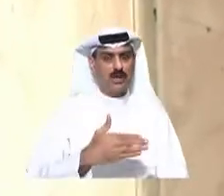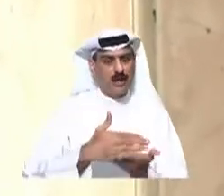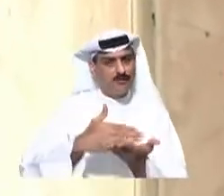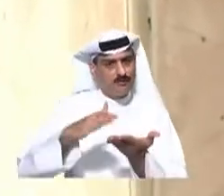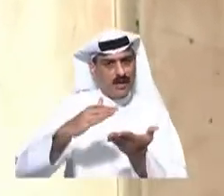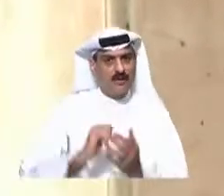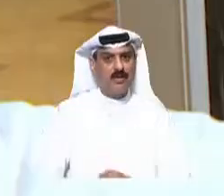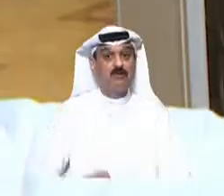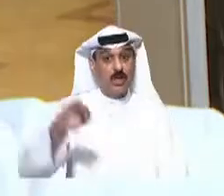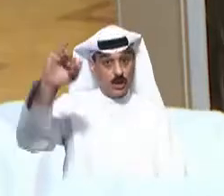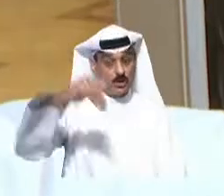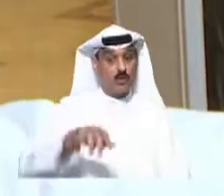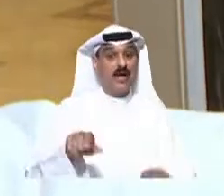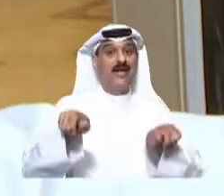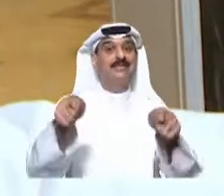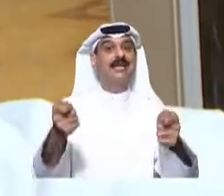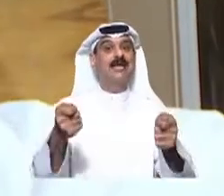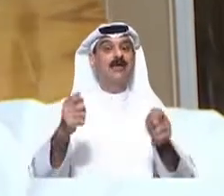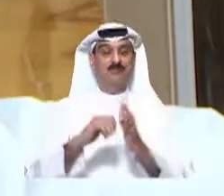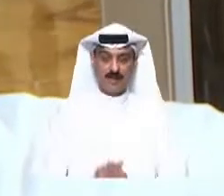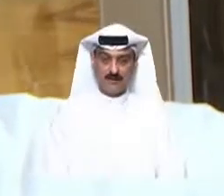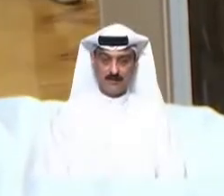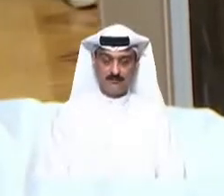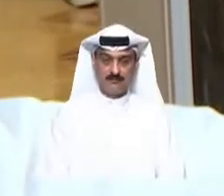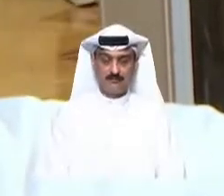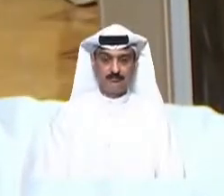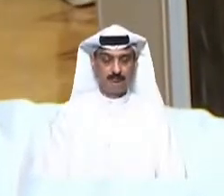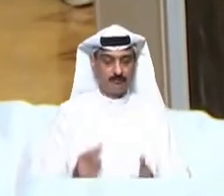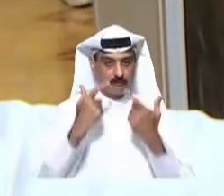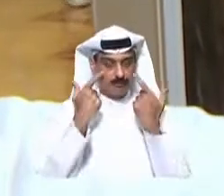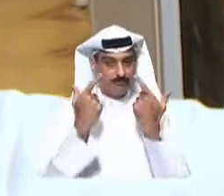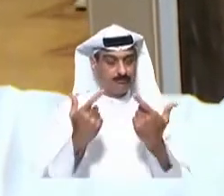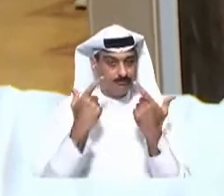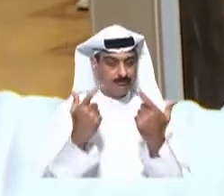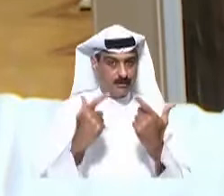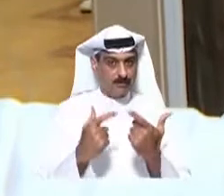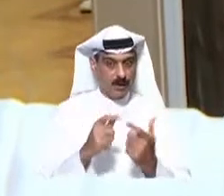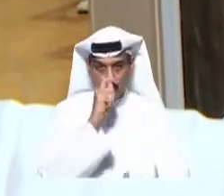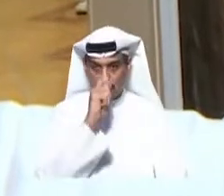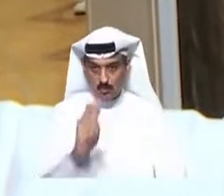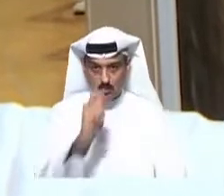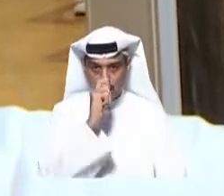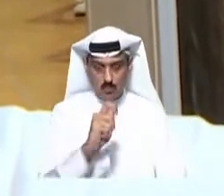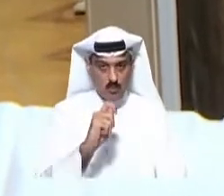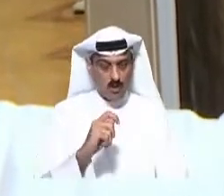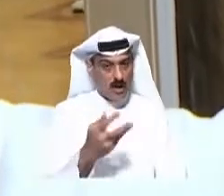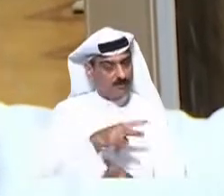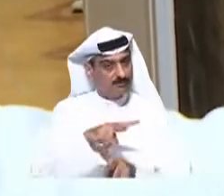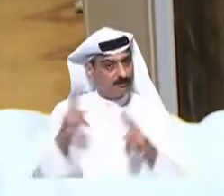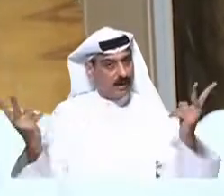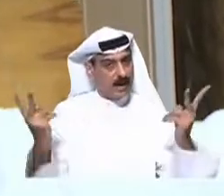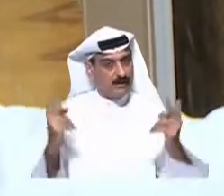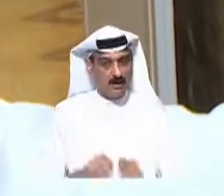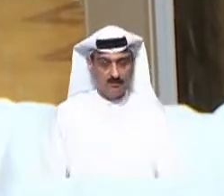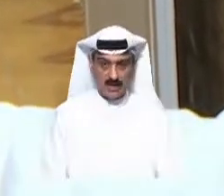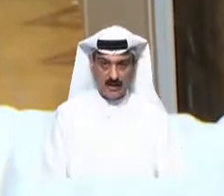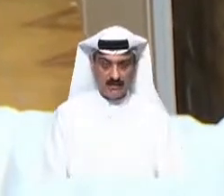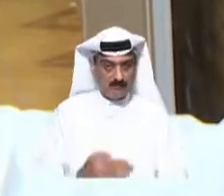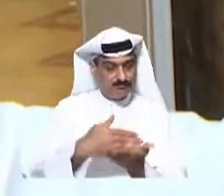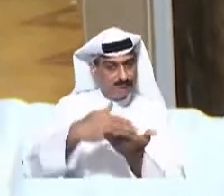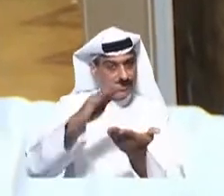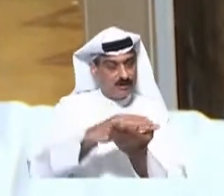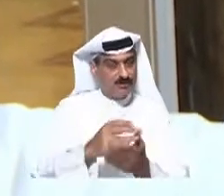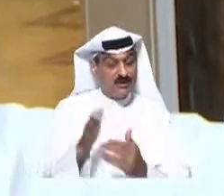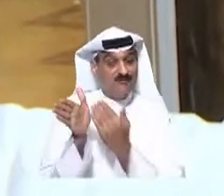لحين مراجعه المالك. حاب انوه أصحاب العقارات المخالفة بتعديل وضع قسائمهم المخالفة حسب